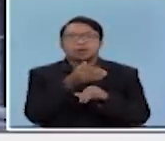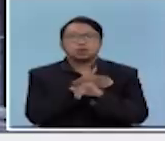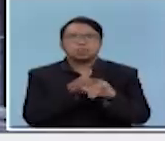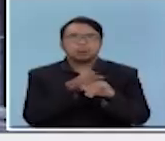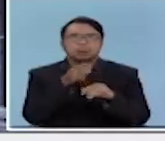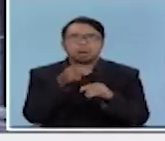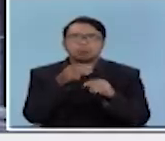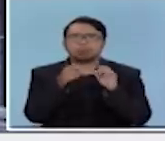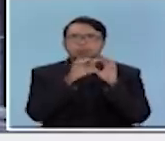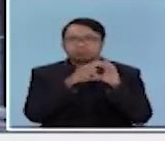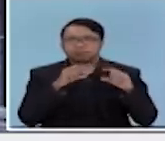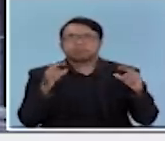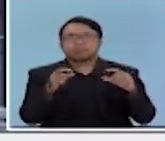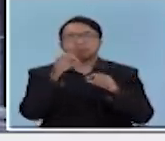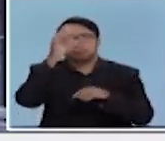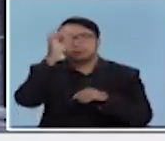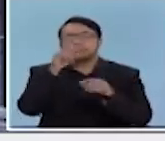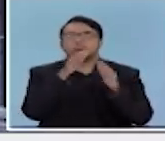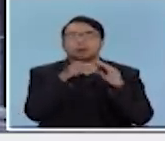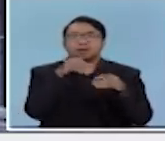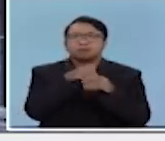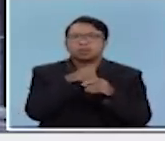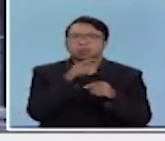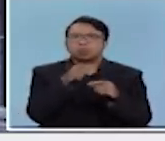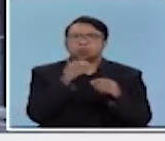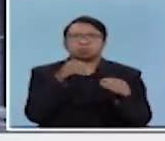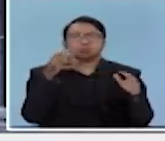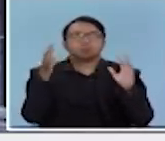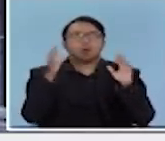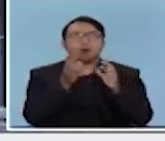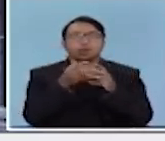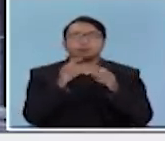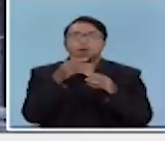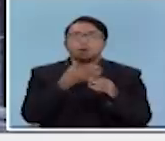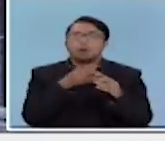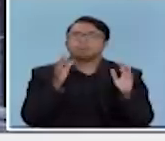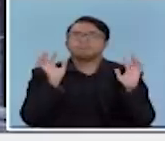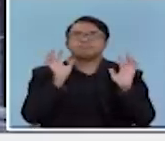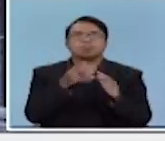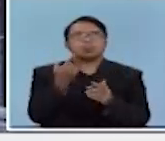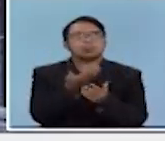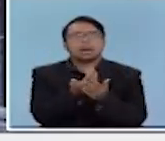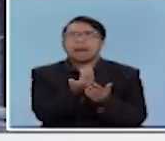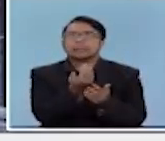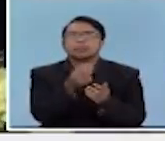rumah pemilik investasi bodong diserbu anggota dan korban penipuan yang menanggung kerugian hingga miliaran rupiah.